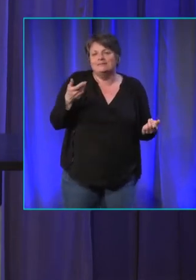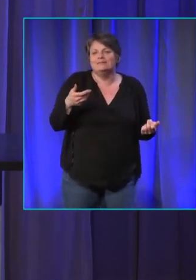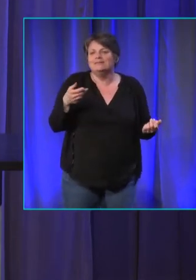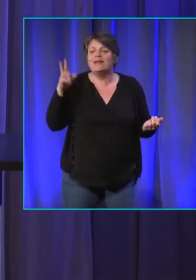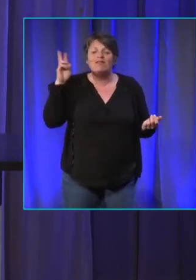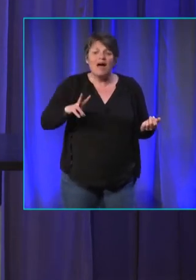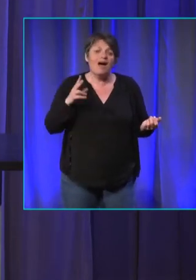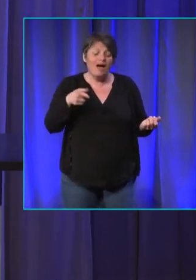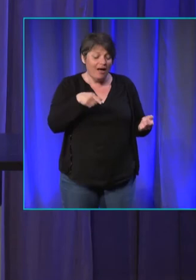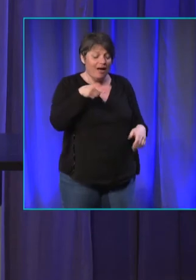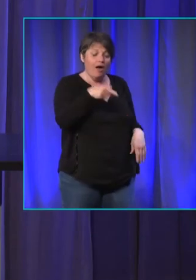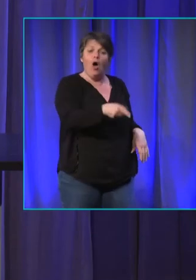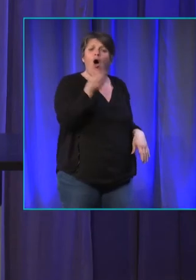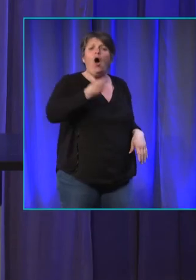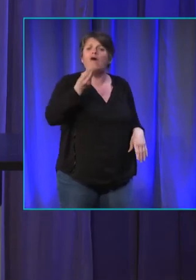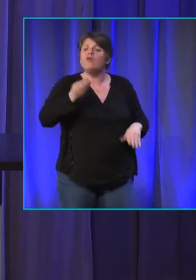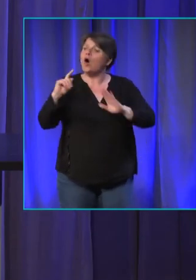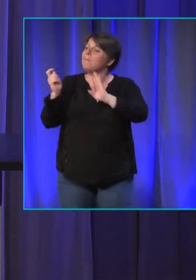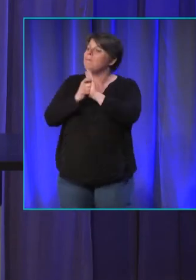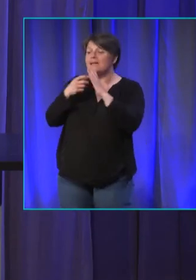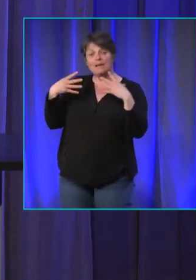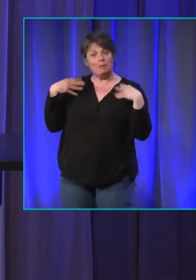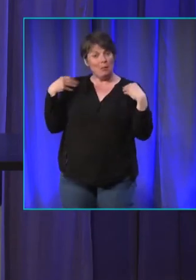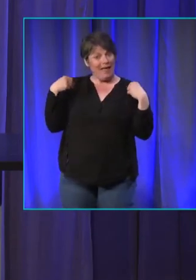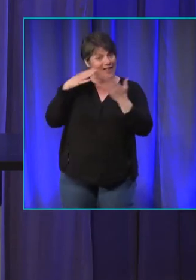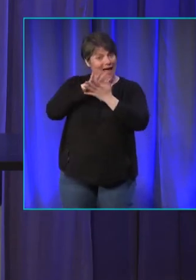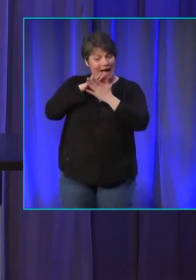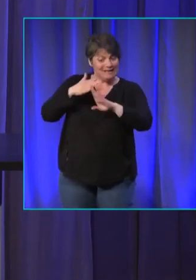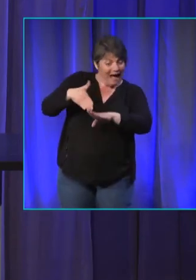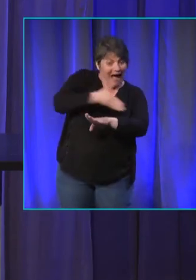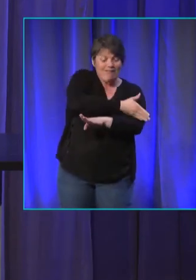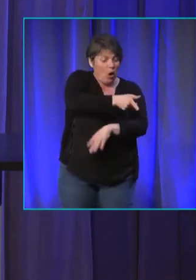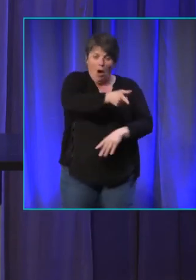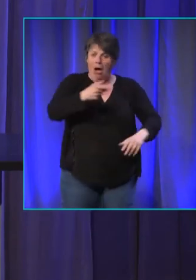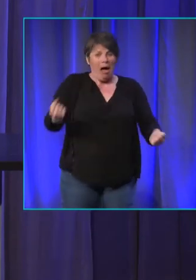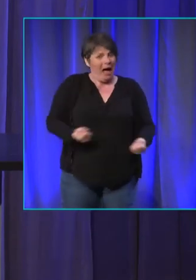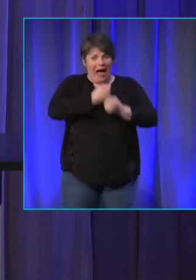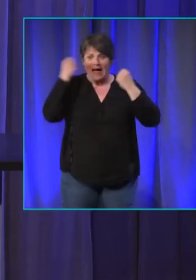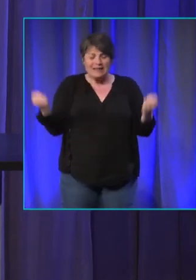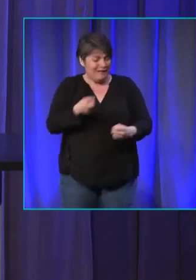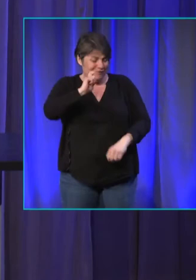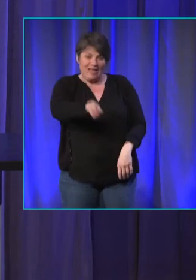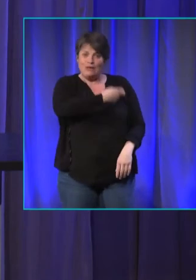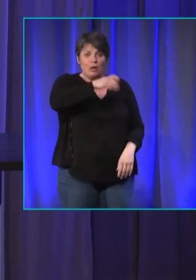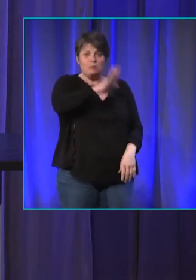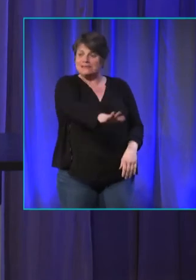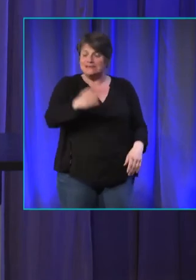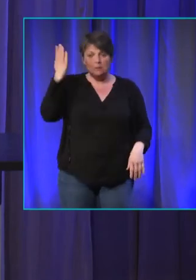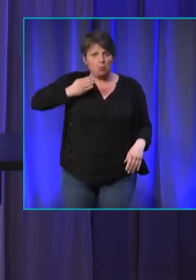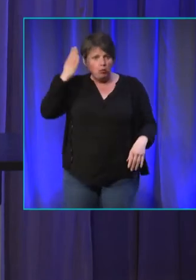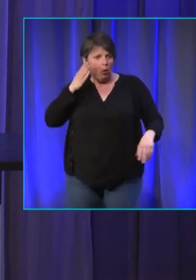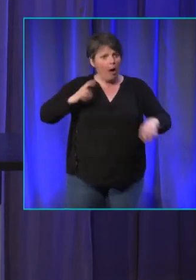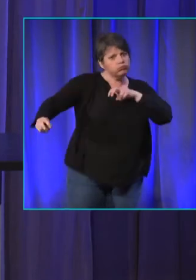moi, un enfant prépubère, moi, il est naturellement actif. Hein. Il ne faut pas le freiner. Bien au contraire, il a un système nerveux central qui est en pleine